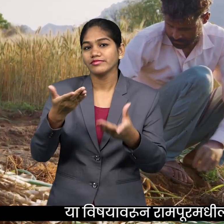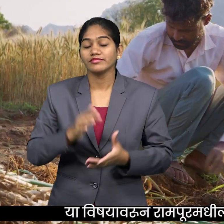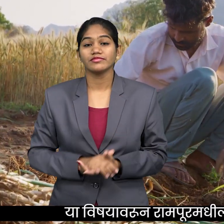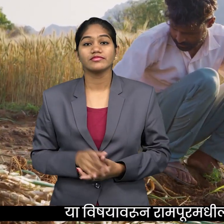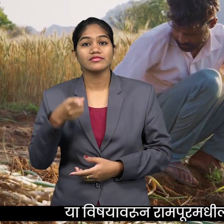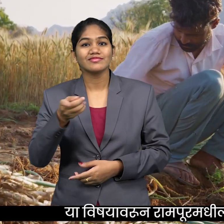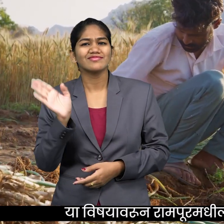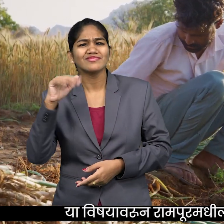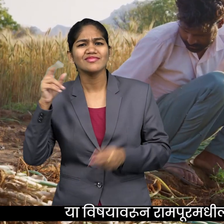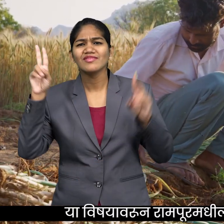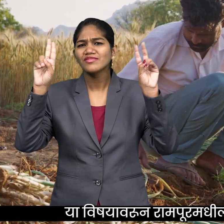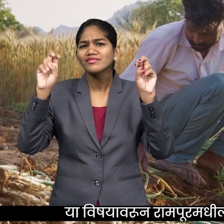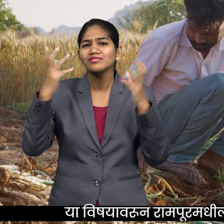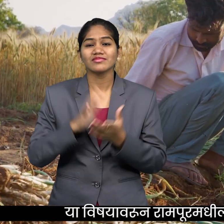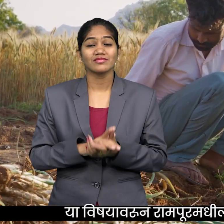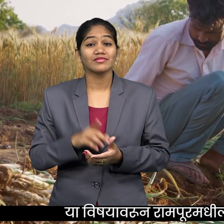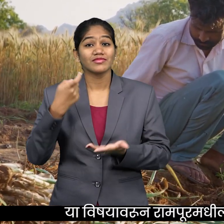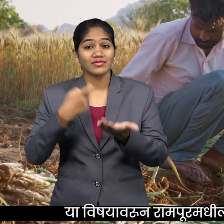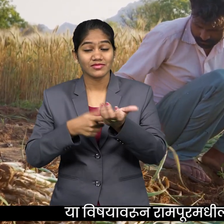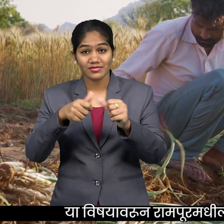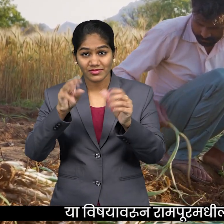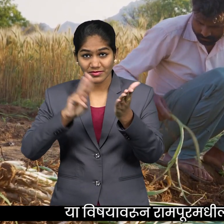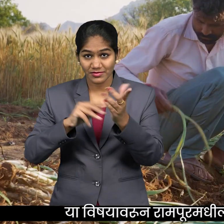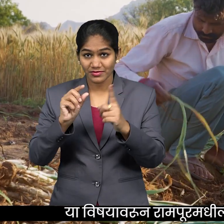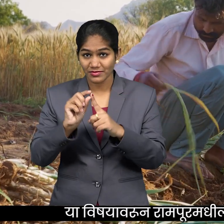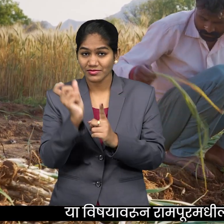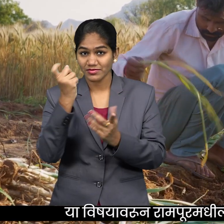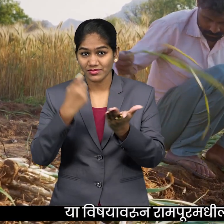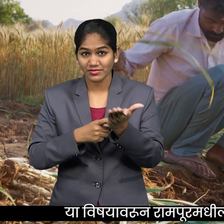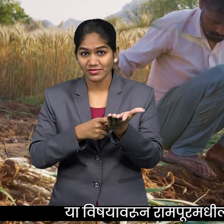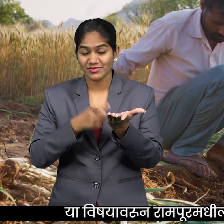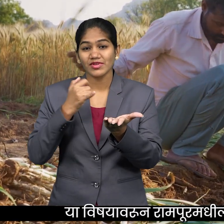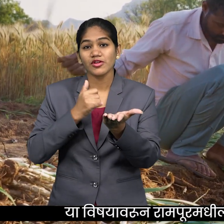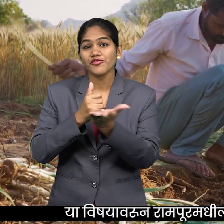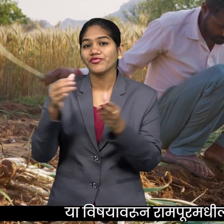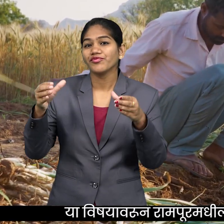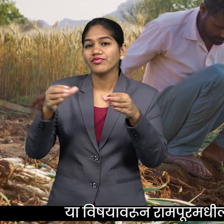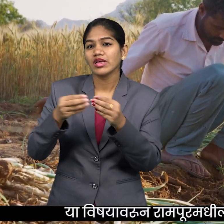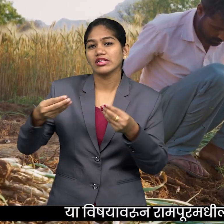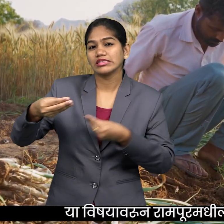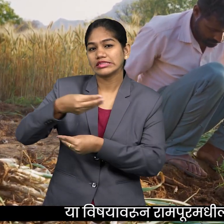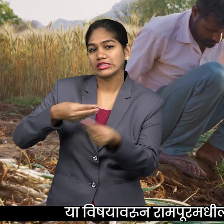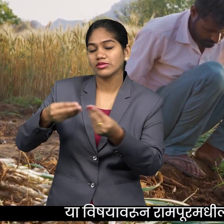या विषयावरून रामपूरमधील उत्पादनाची एकूण प्रक्रिया समजून घेऊ.